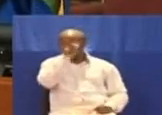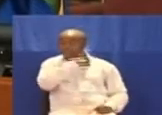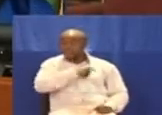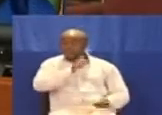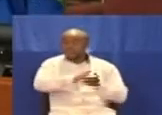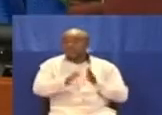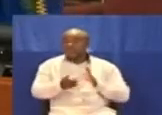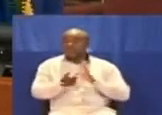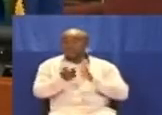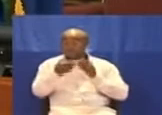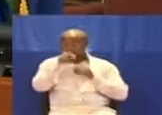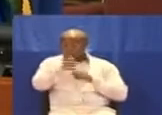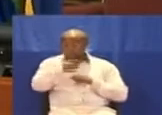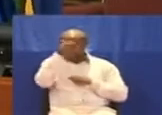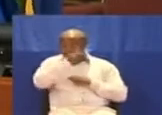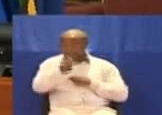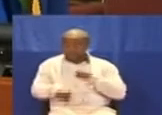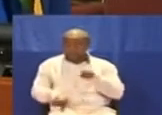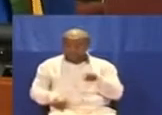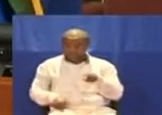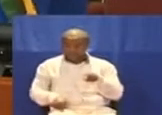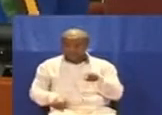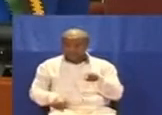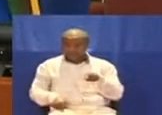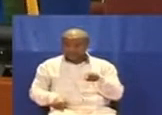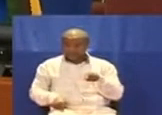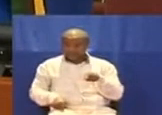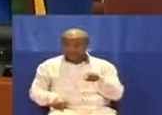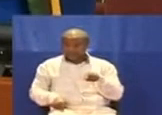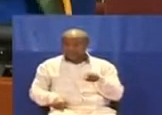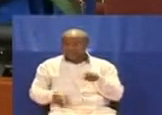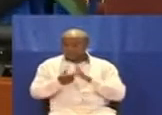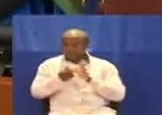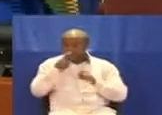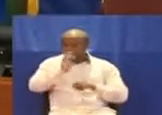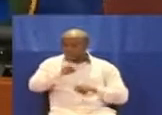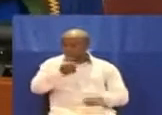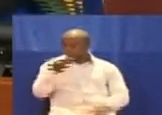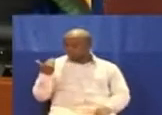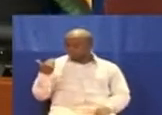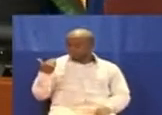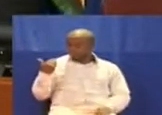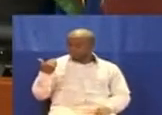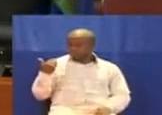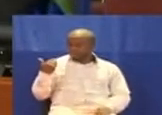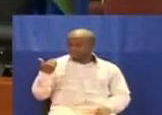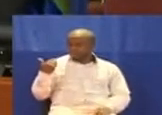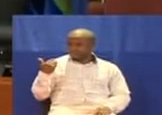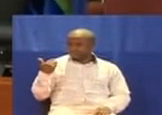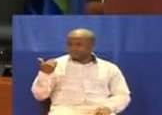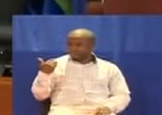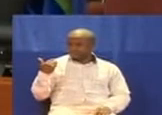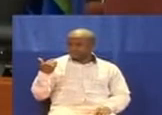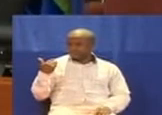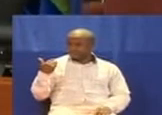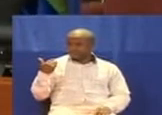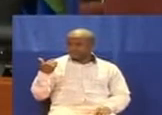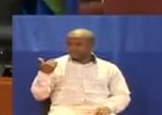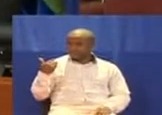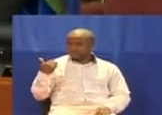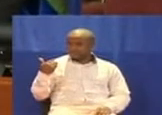hivi katika nchi hii ya Tanzania hii, acha sasa, lakini nyuma kidogo, lakini hata sasa, unaweza